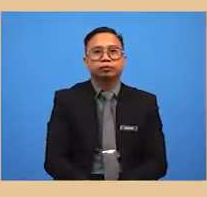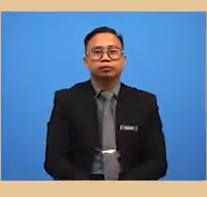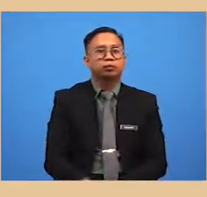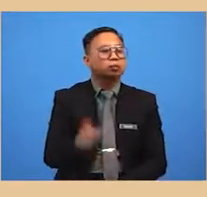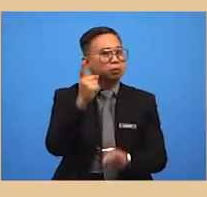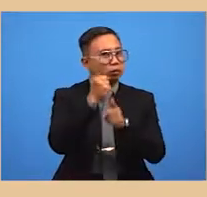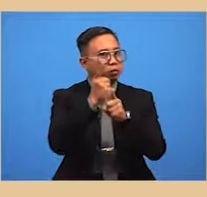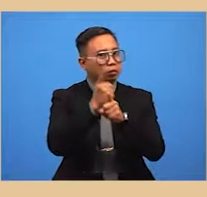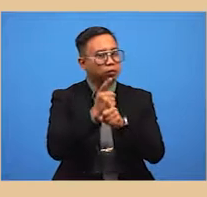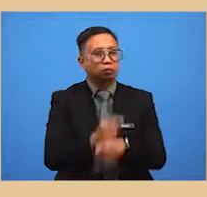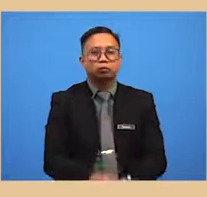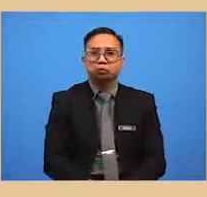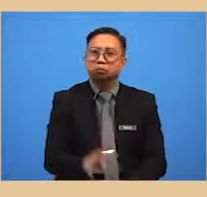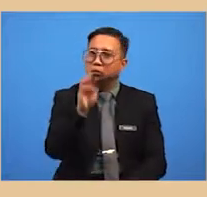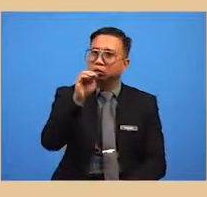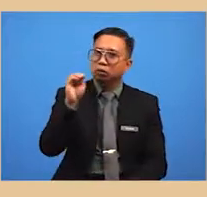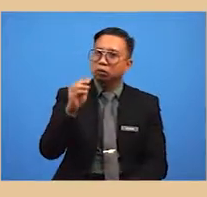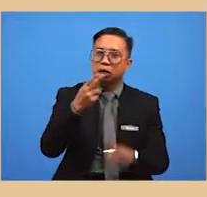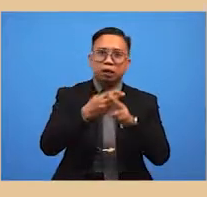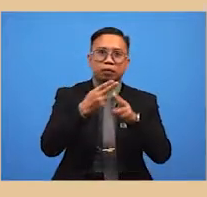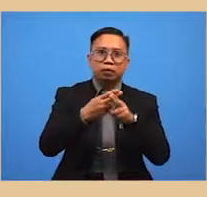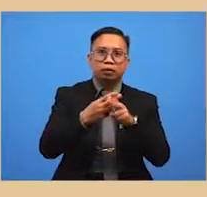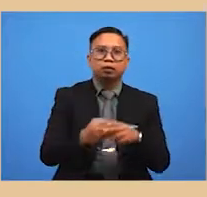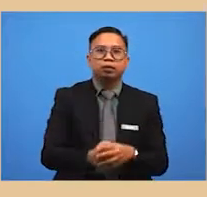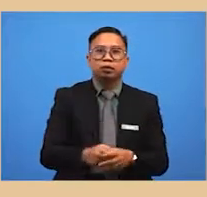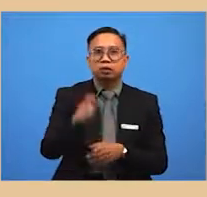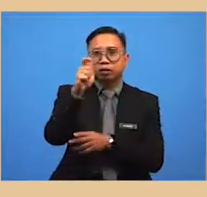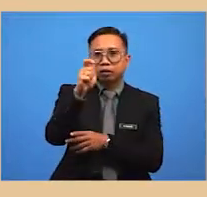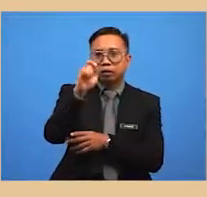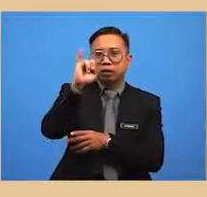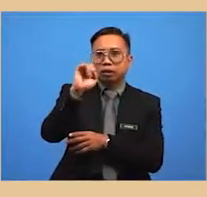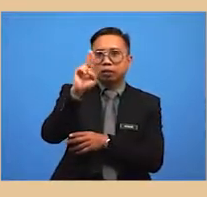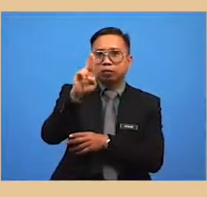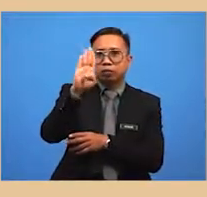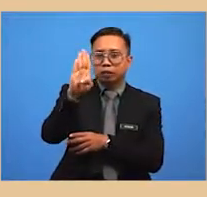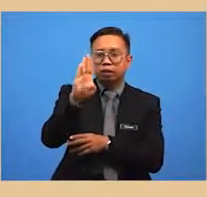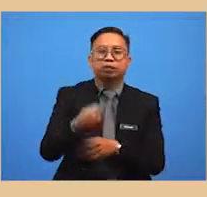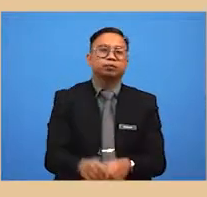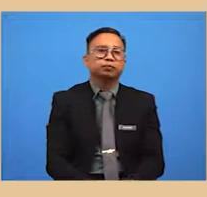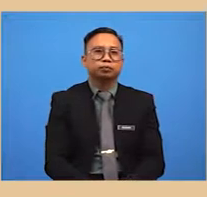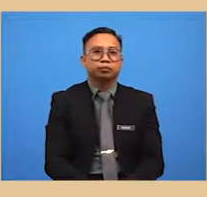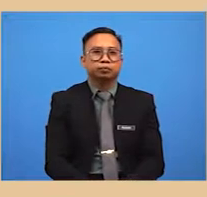Ya, betul. Murid-murid, namanya nukleus tube.